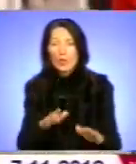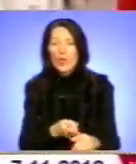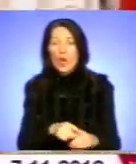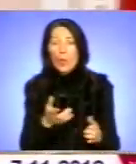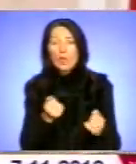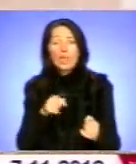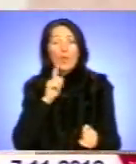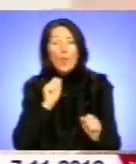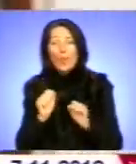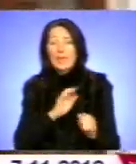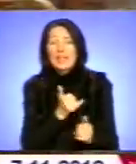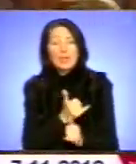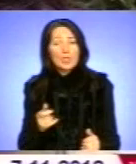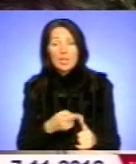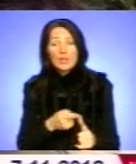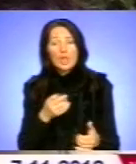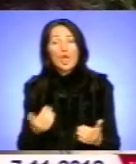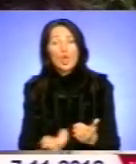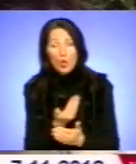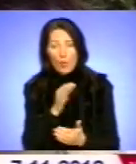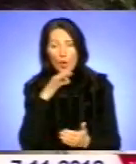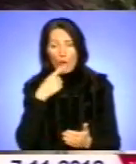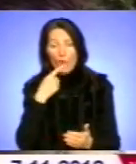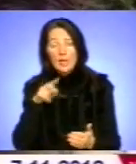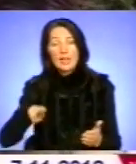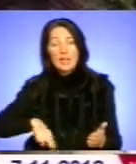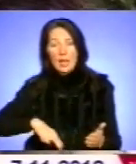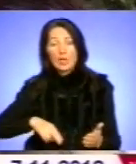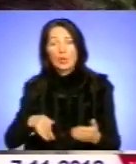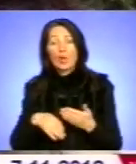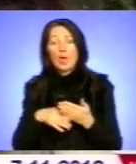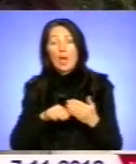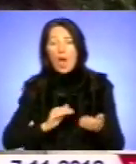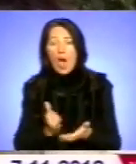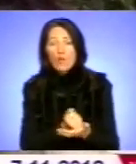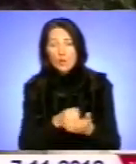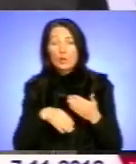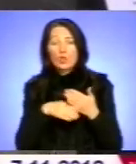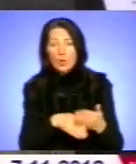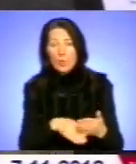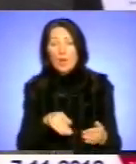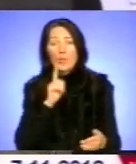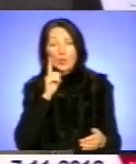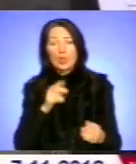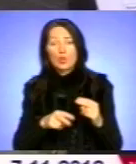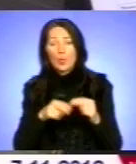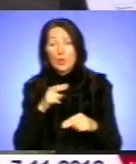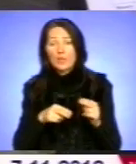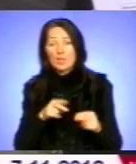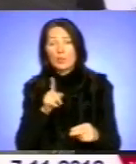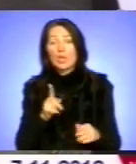новою, зауважує директор регіонального управління Державного фонду сприяння молодіжному житловому будівництву Андрій Козак. Адже її засади затверджено